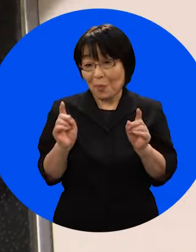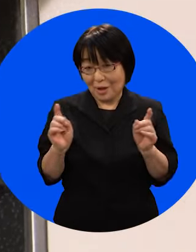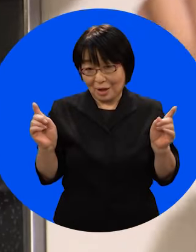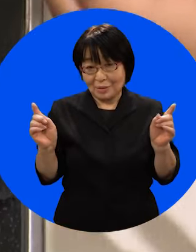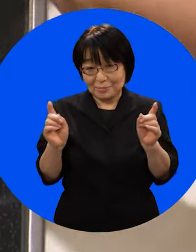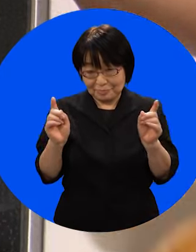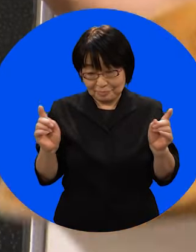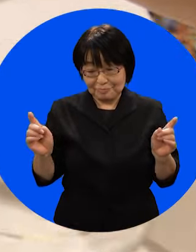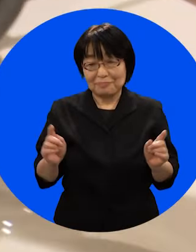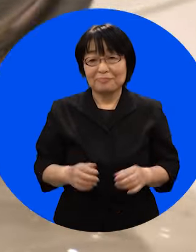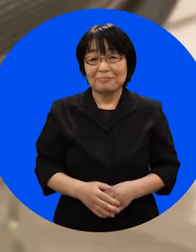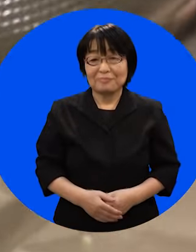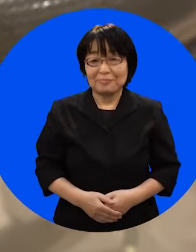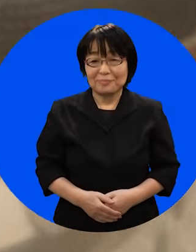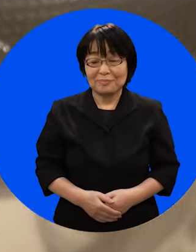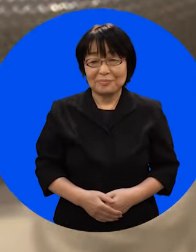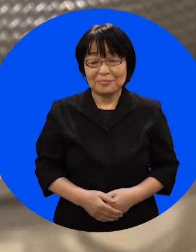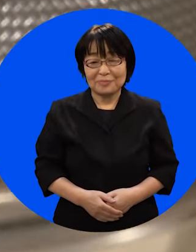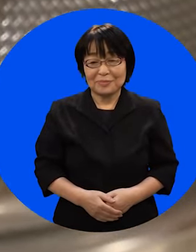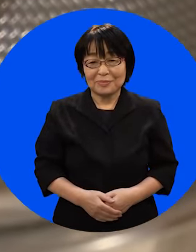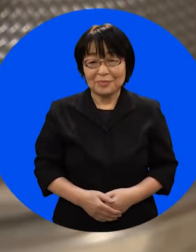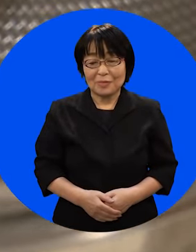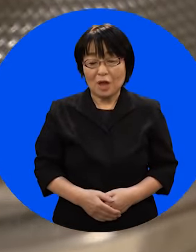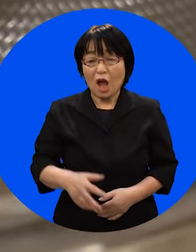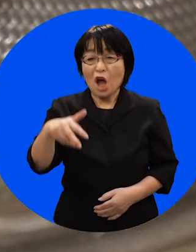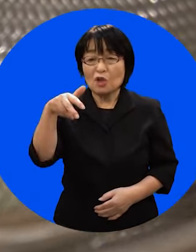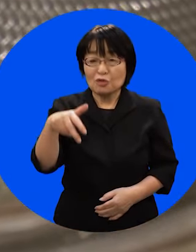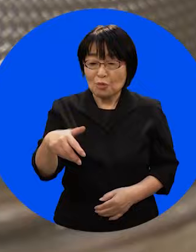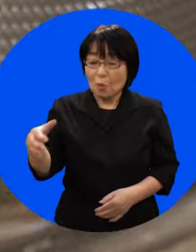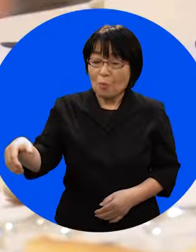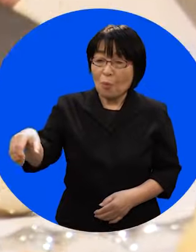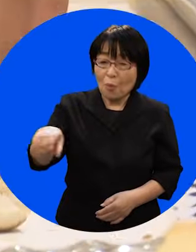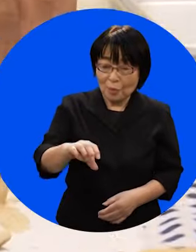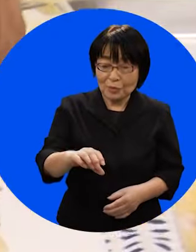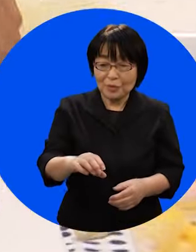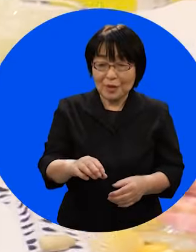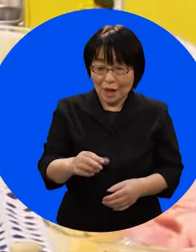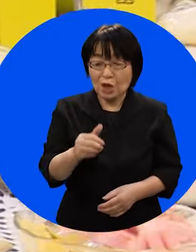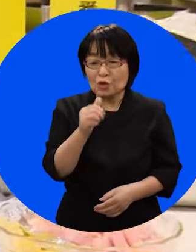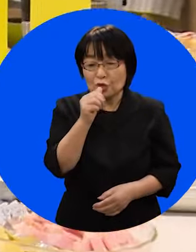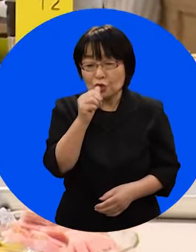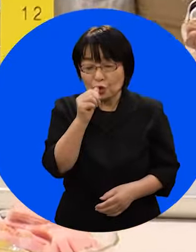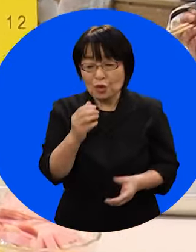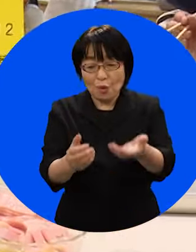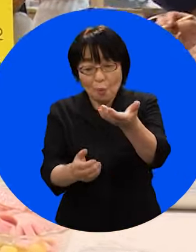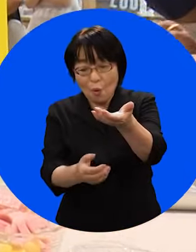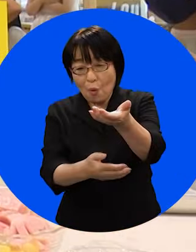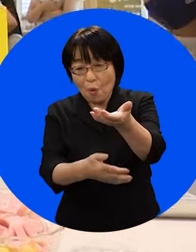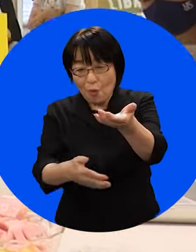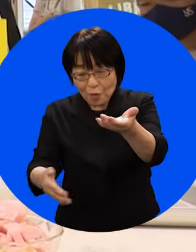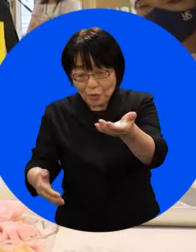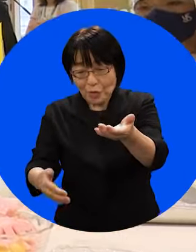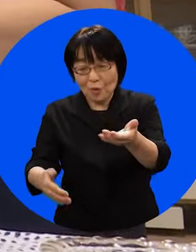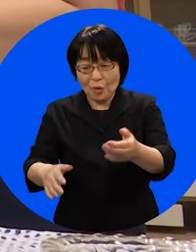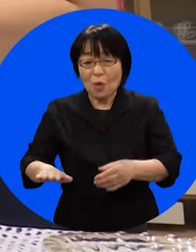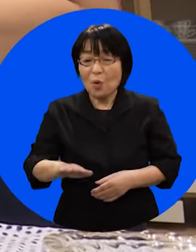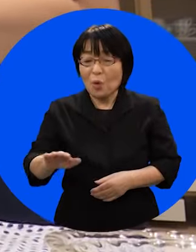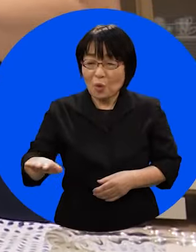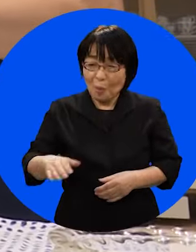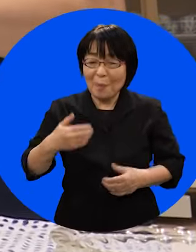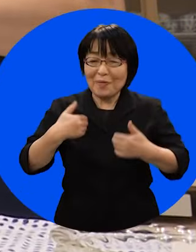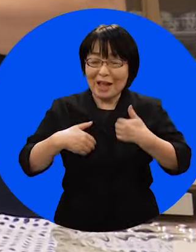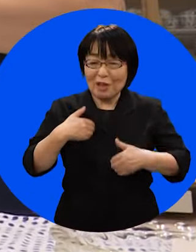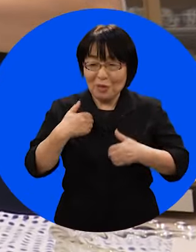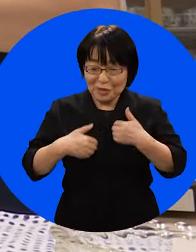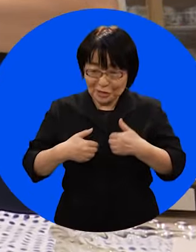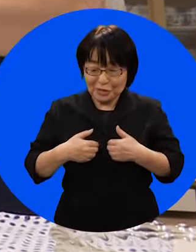酢を使って牛乳を分離させるなど、子どもも楽しくなるような工夫が凝らされたこの日のメニュー、親子